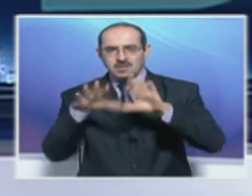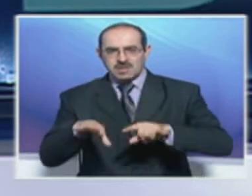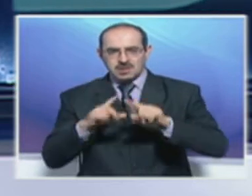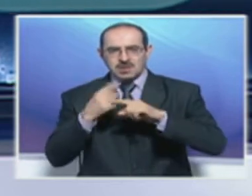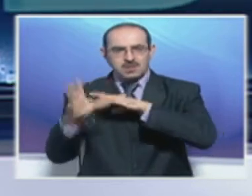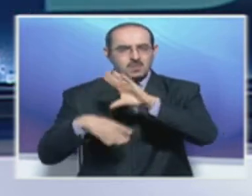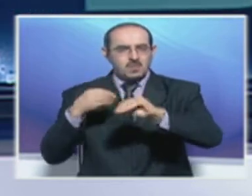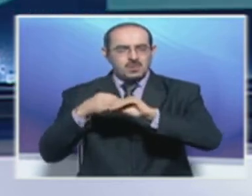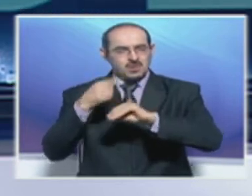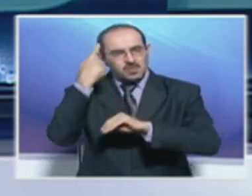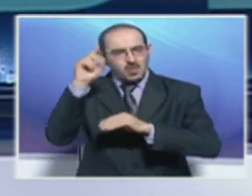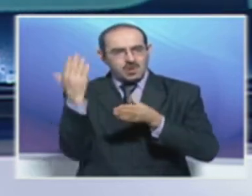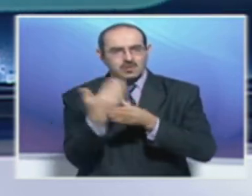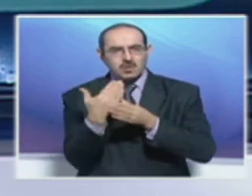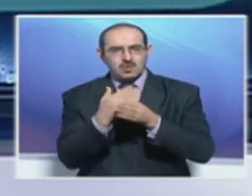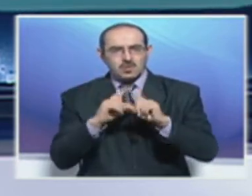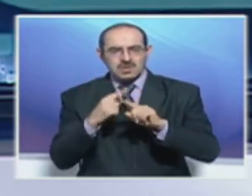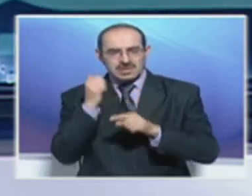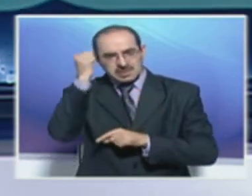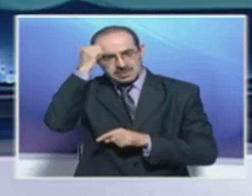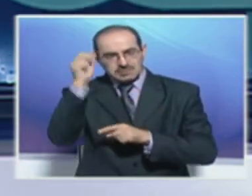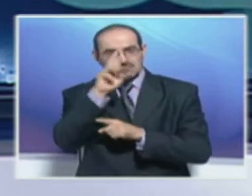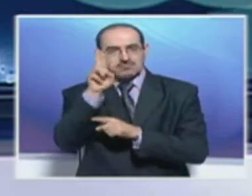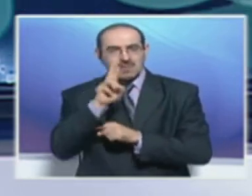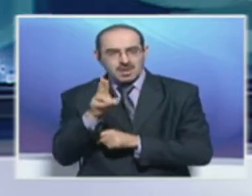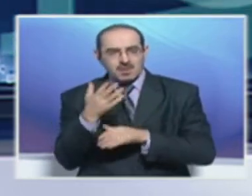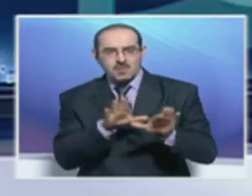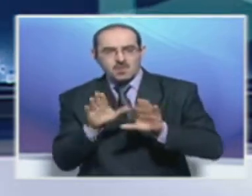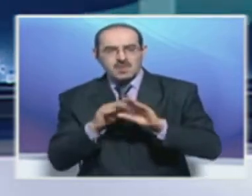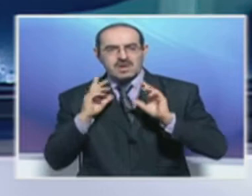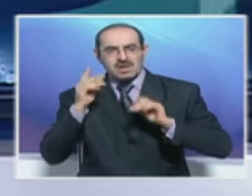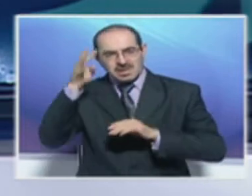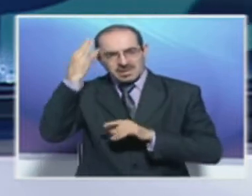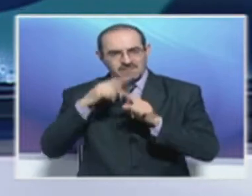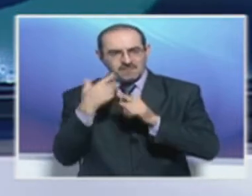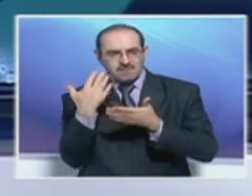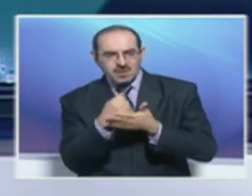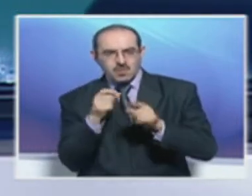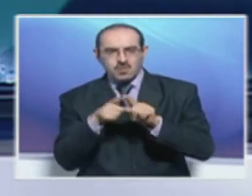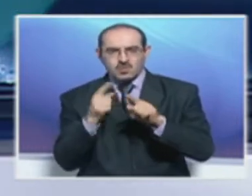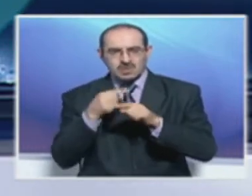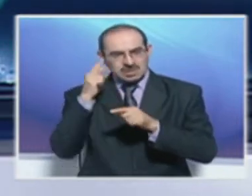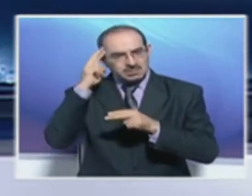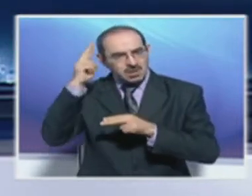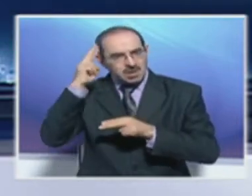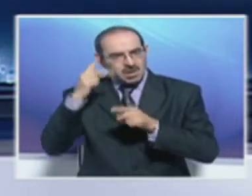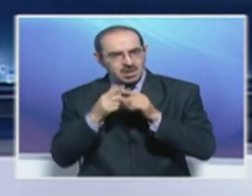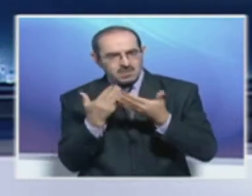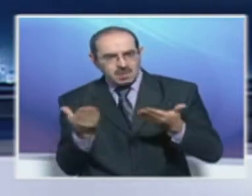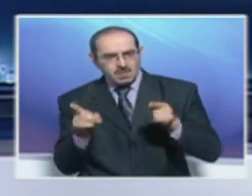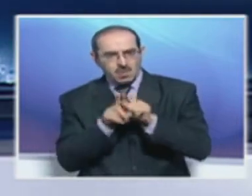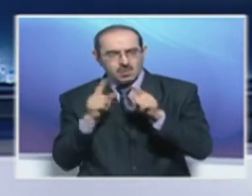المنتدى العالي للتربية الذي يتناول إشكالية تحضير التلاميذ للنجاح والتفكير السليم